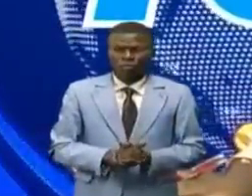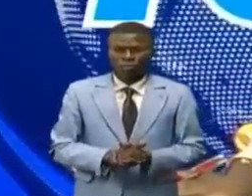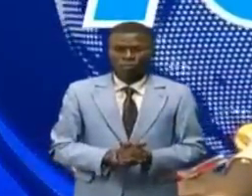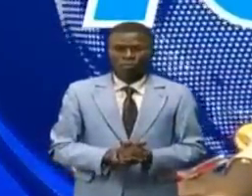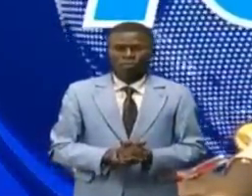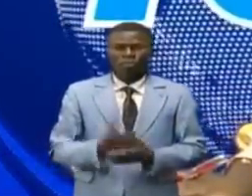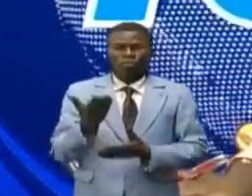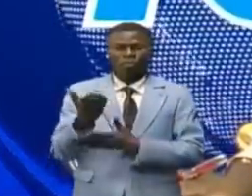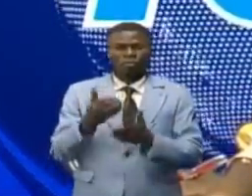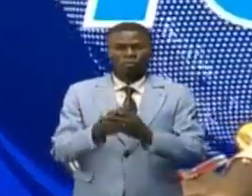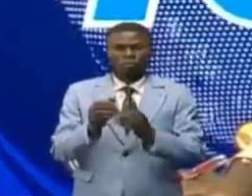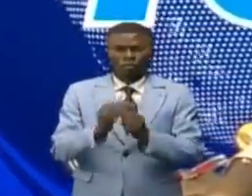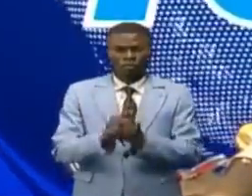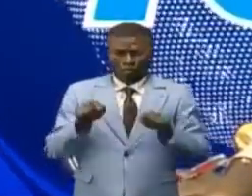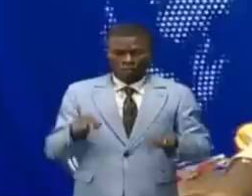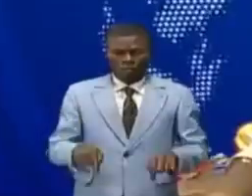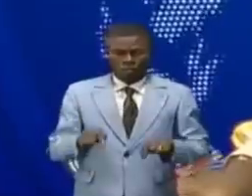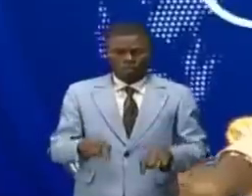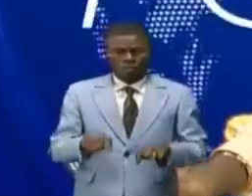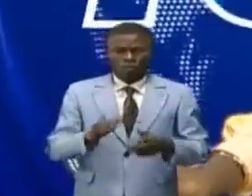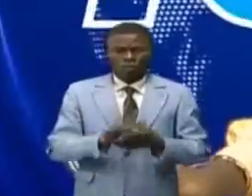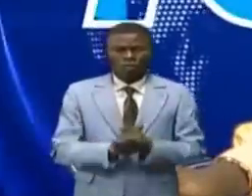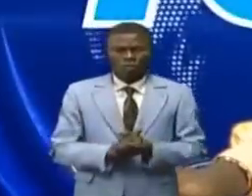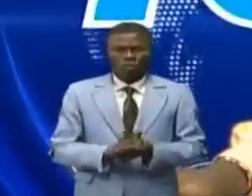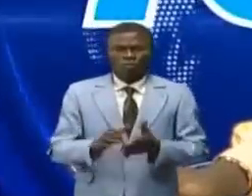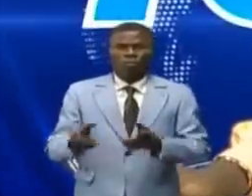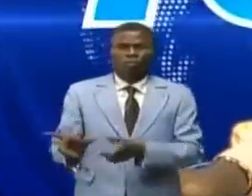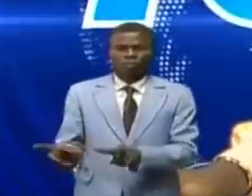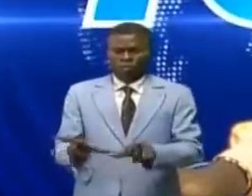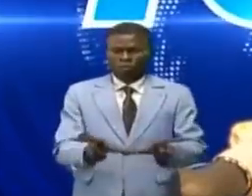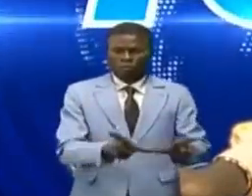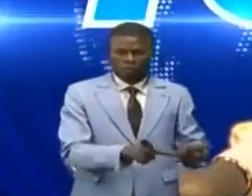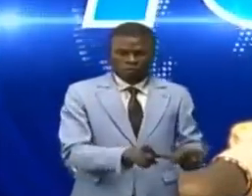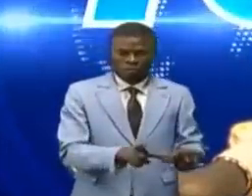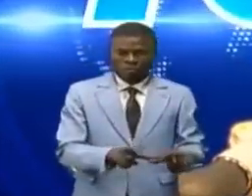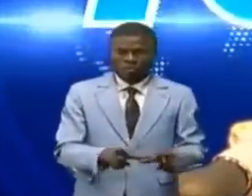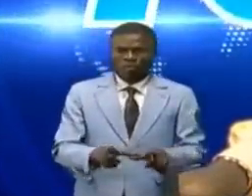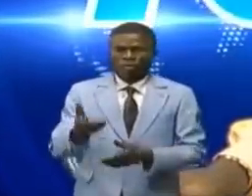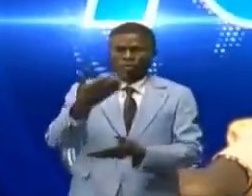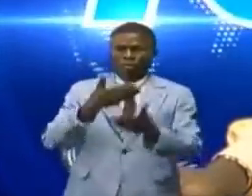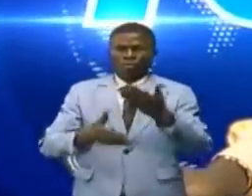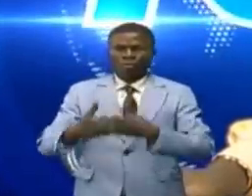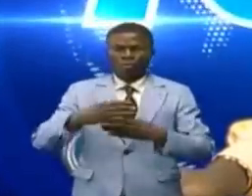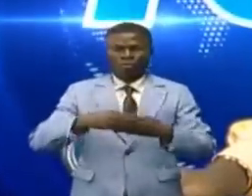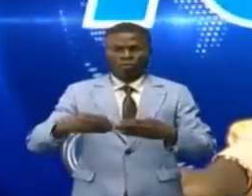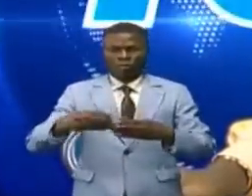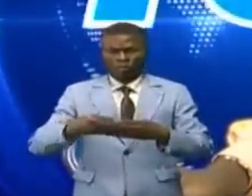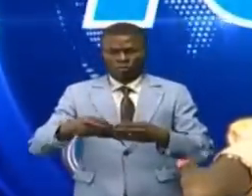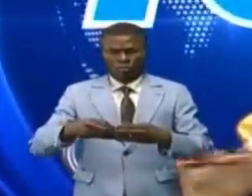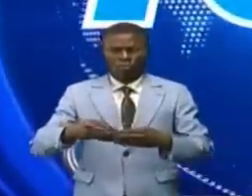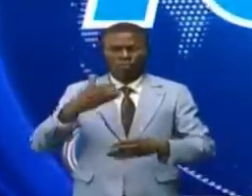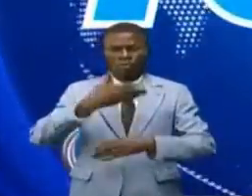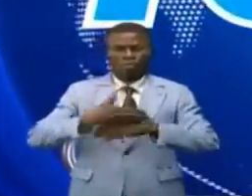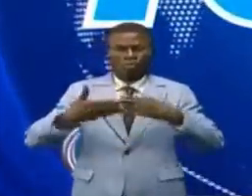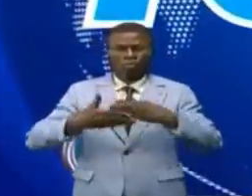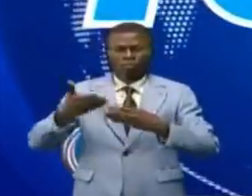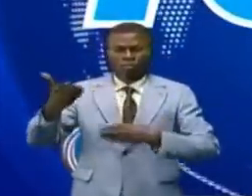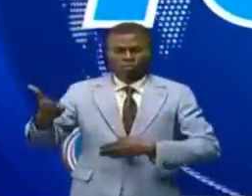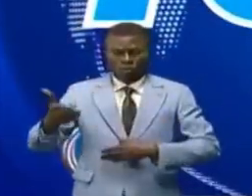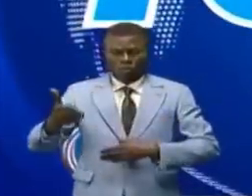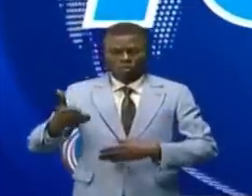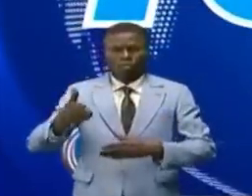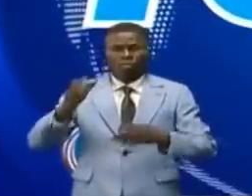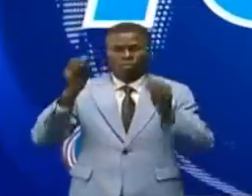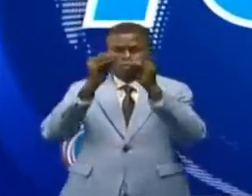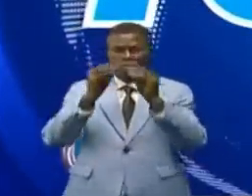toutes nos excuses rendant nous dans les lois là-bas ou les changeurs routiers d'écologie qui est en pleine construction a déjà atteint